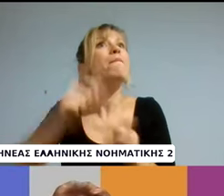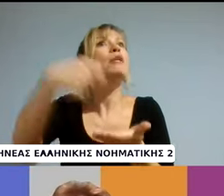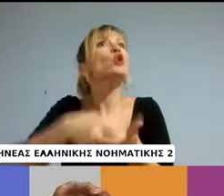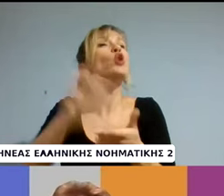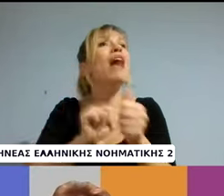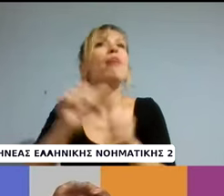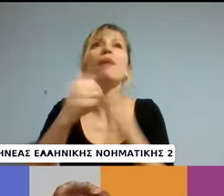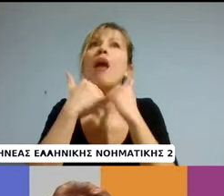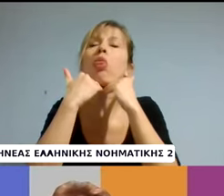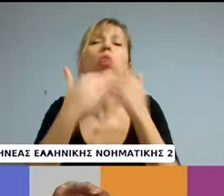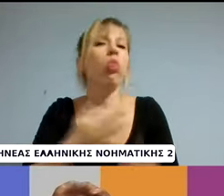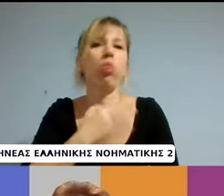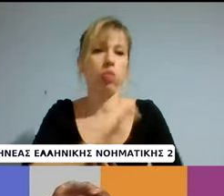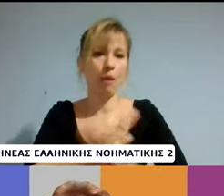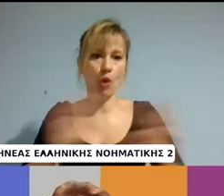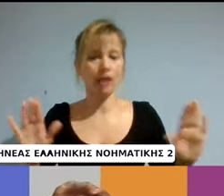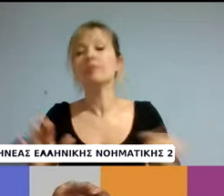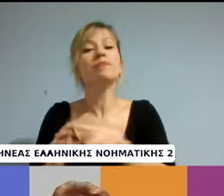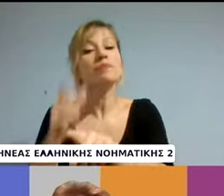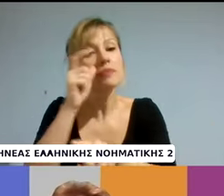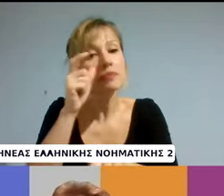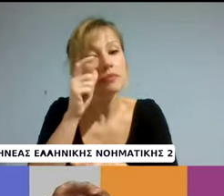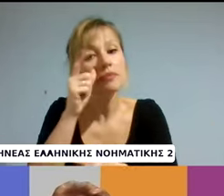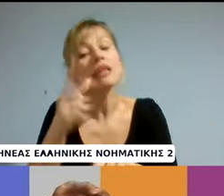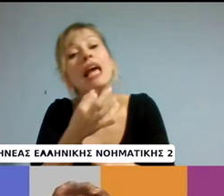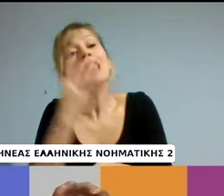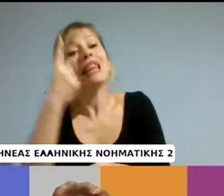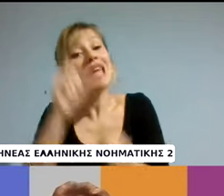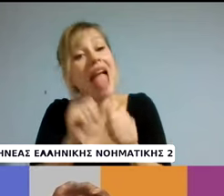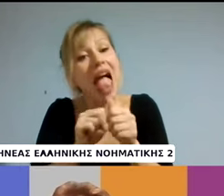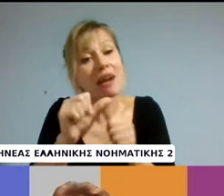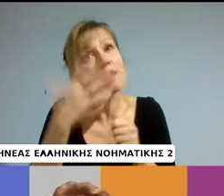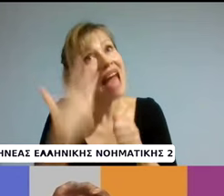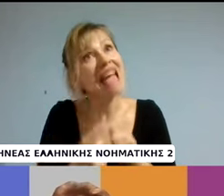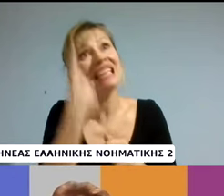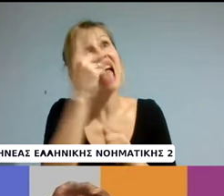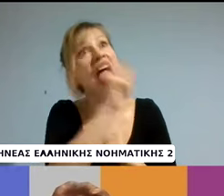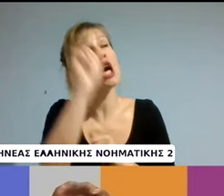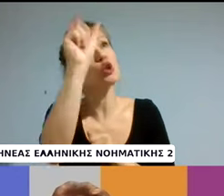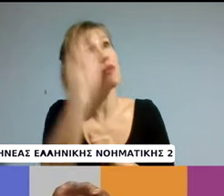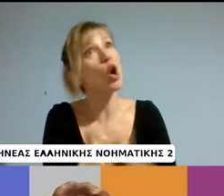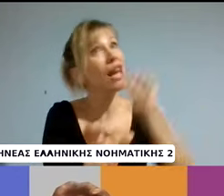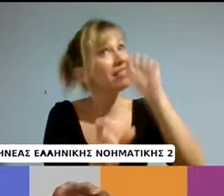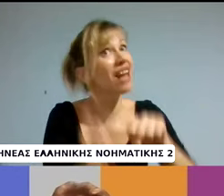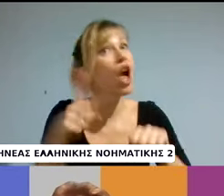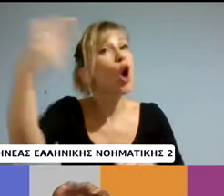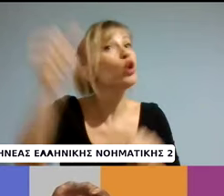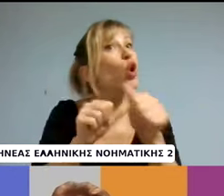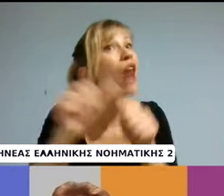Επίσης, Πόπη, το ότι αυτό το μήνα είχες να βγάλεις 1 εκατομμύριο λέξεις δεν σημαίνει ότι θα έχεις και τον επόμενο. Ακριβώς.